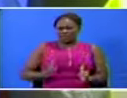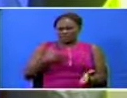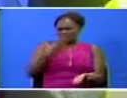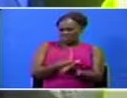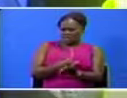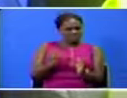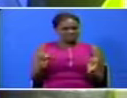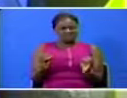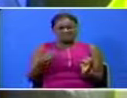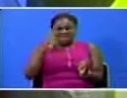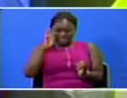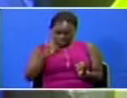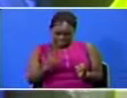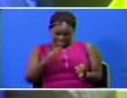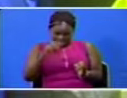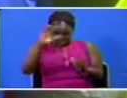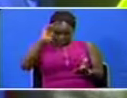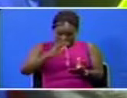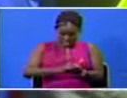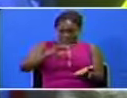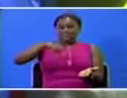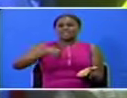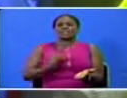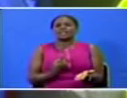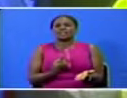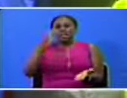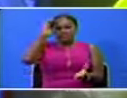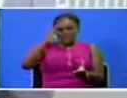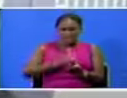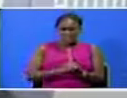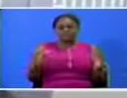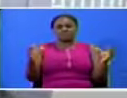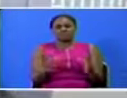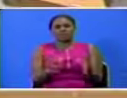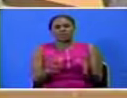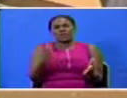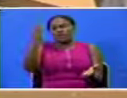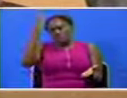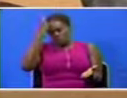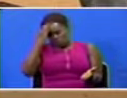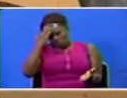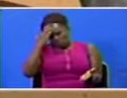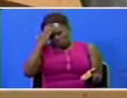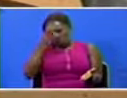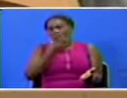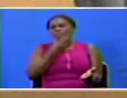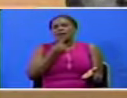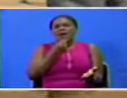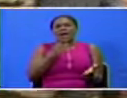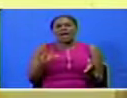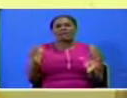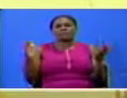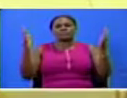ama hako na nini. Mimi nilijiamini na pia nikawa nimeamini wakaji wa Kamagut. Wanamfahamu Cheptuget wanampa sifa